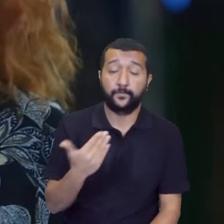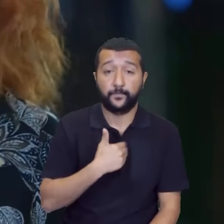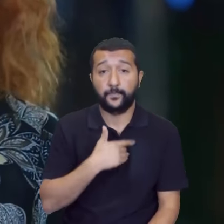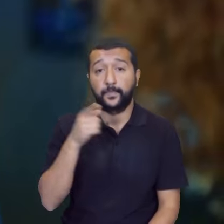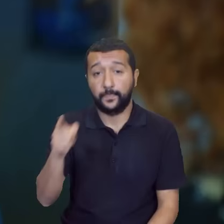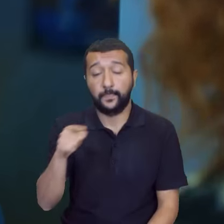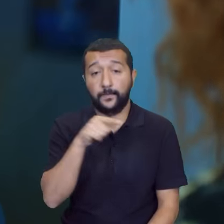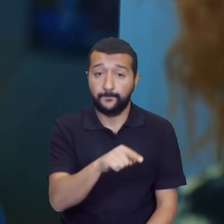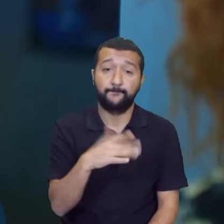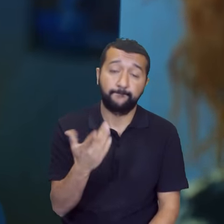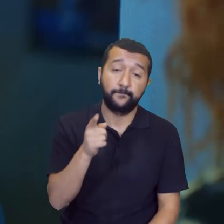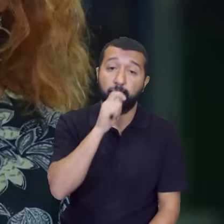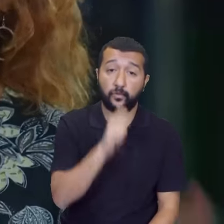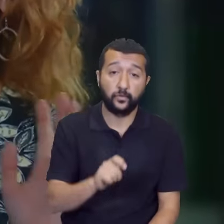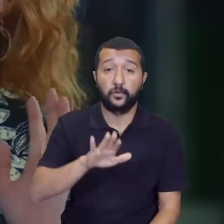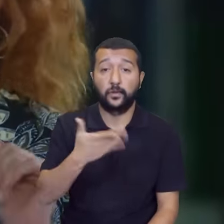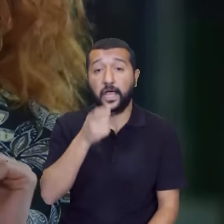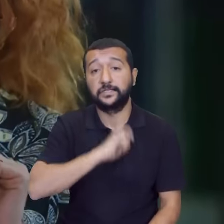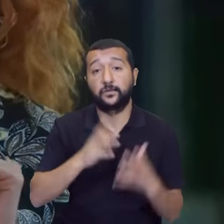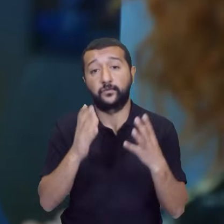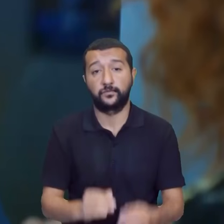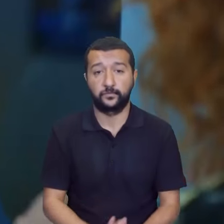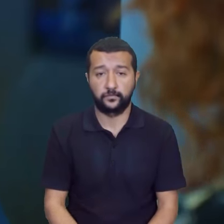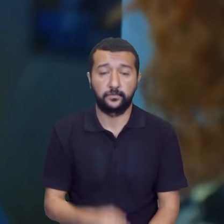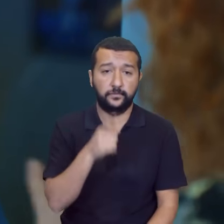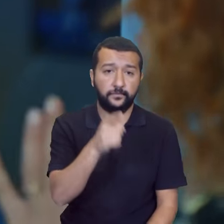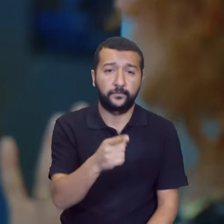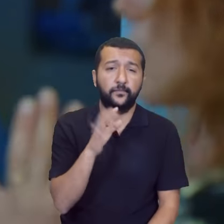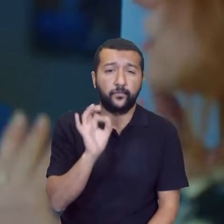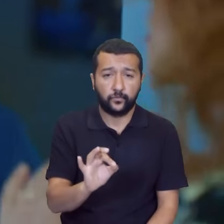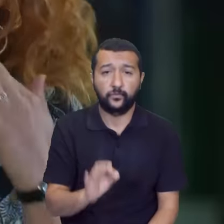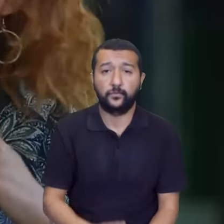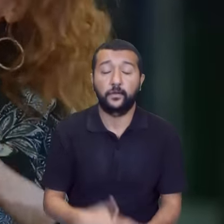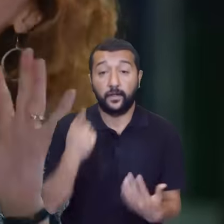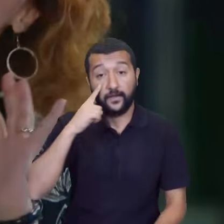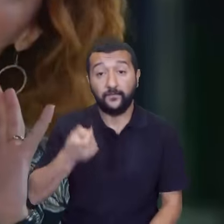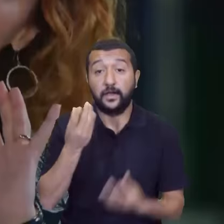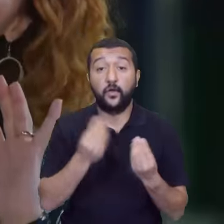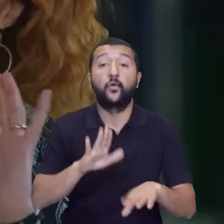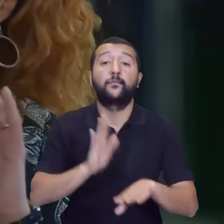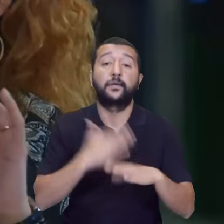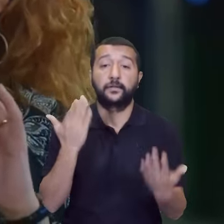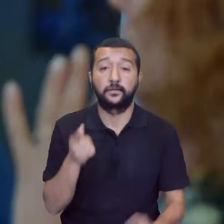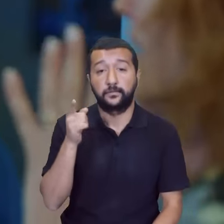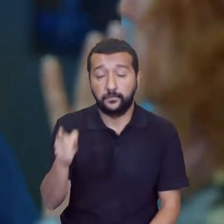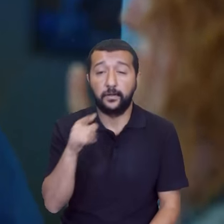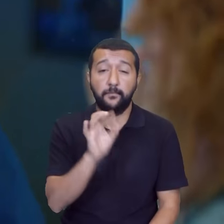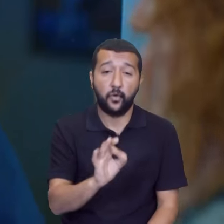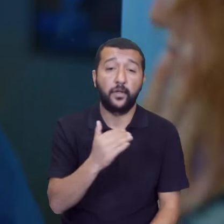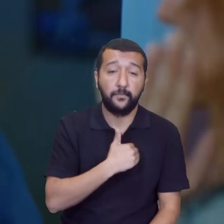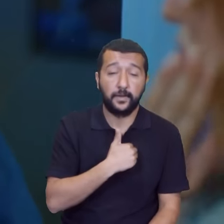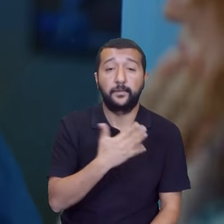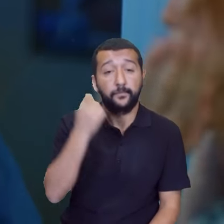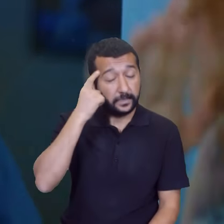ama ben o işte o sözü bozuvermişim. Yani böyle farkında olmadan, yani böyle